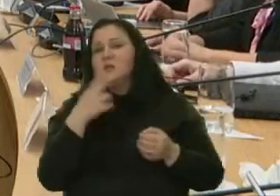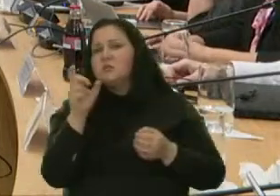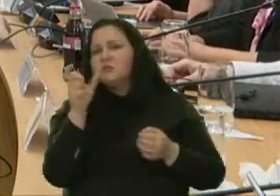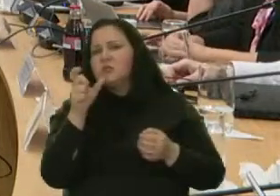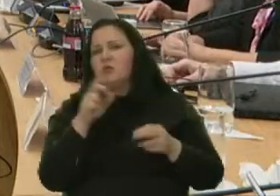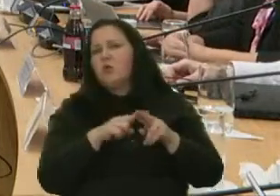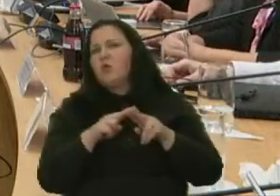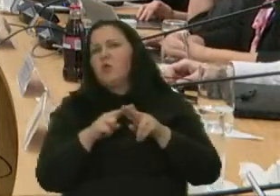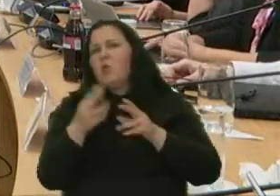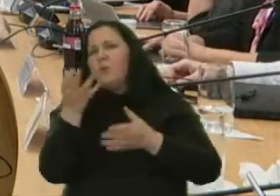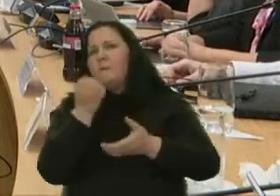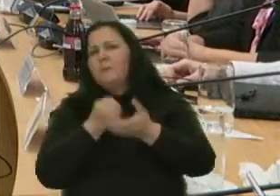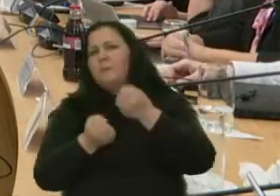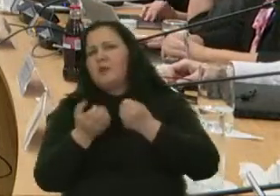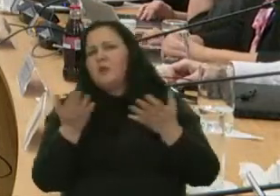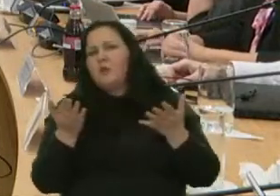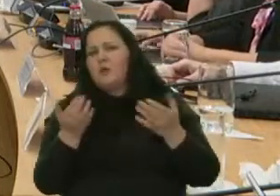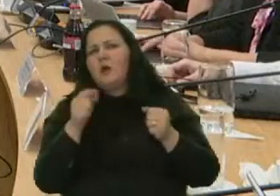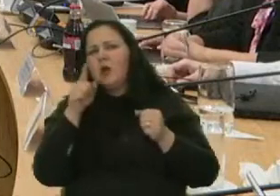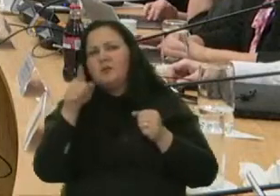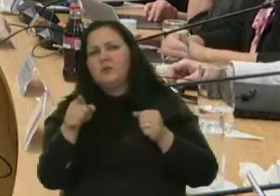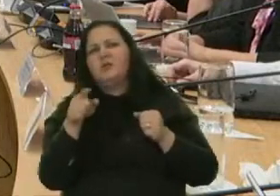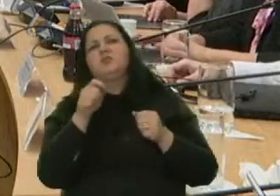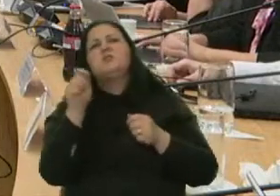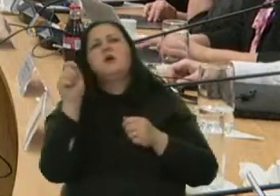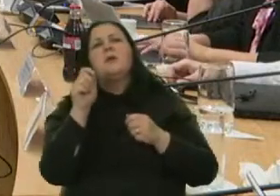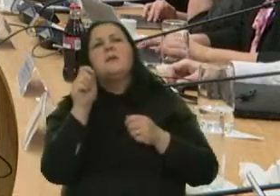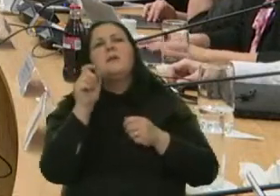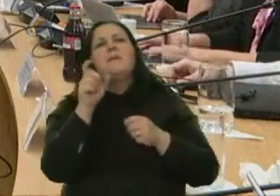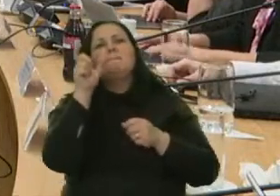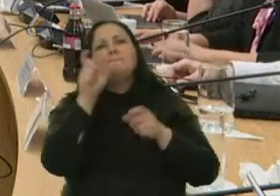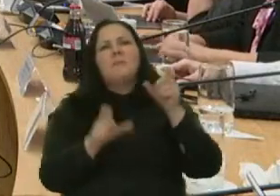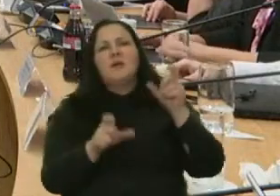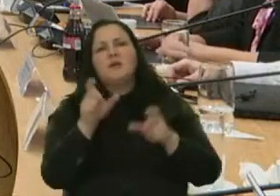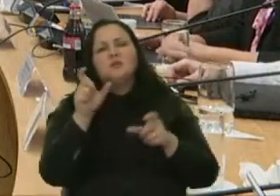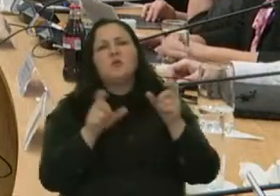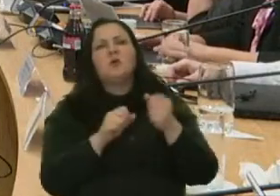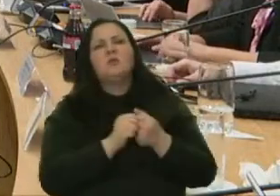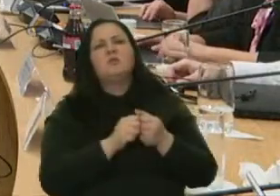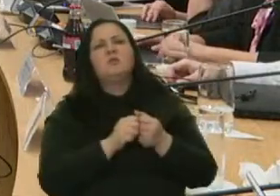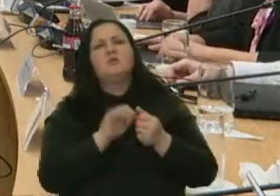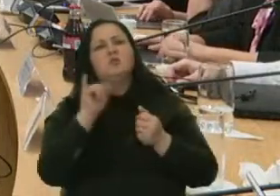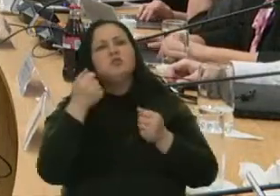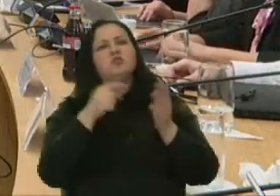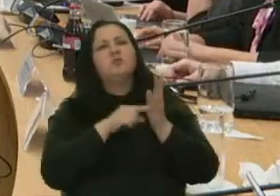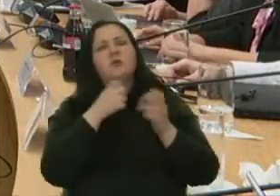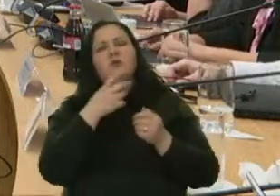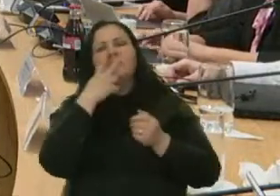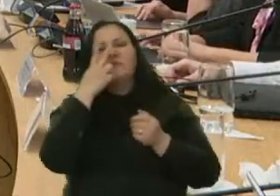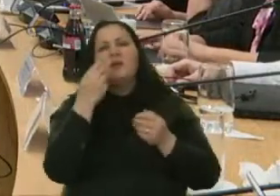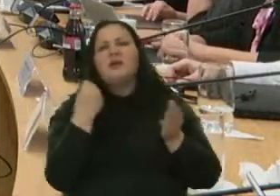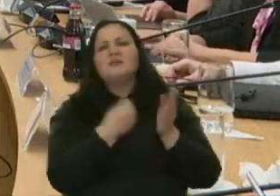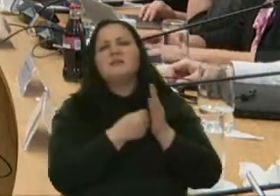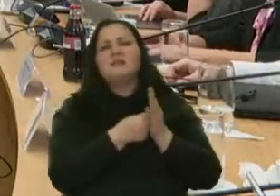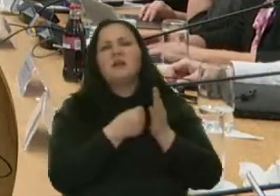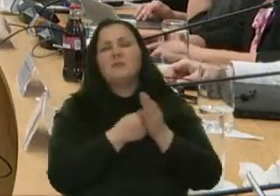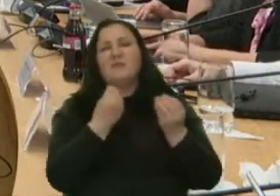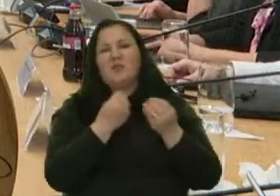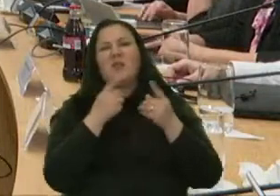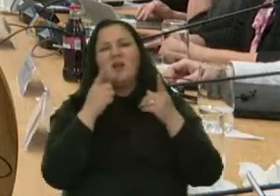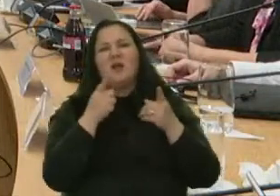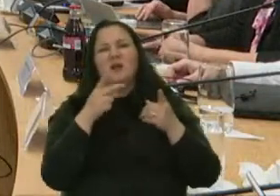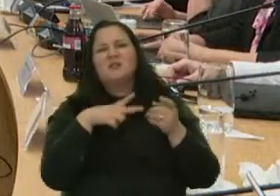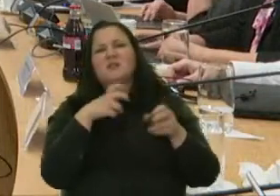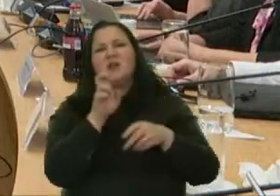fi luate aceste persoane și din punct de vedere al salarizării pentru că asta era